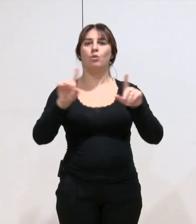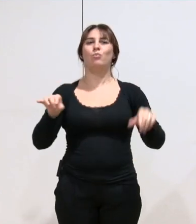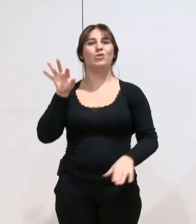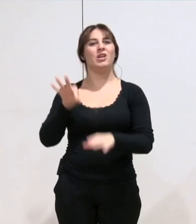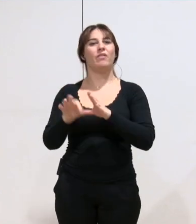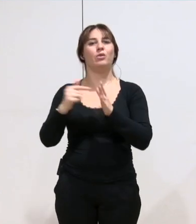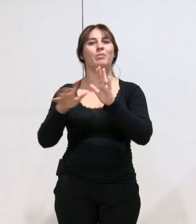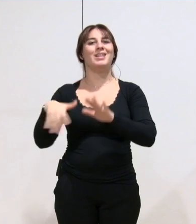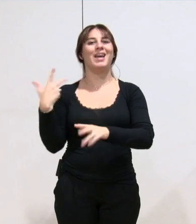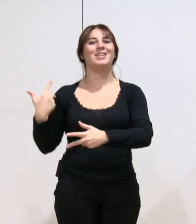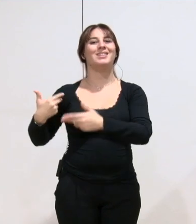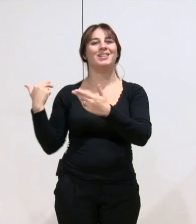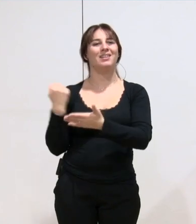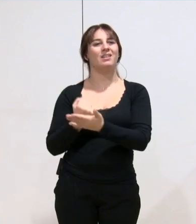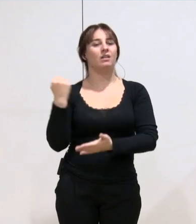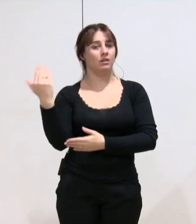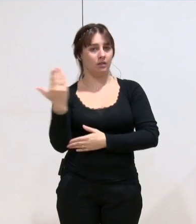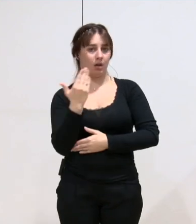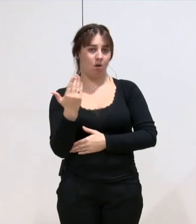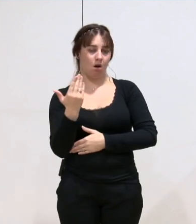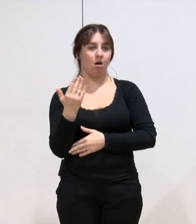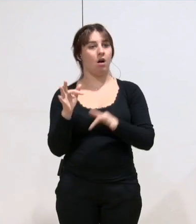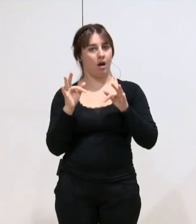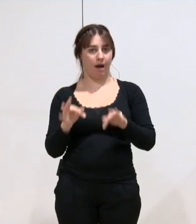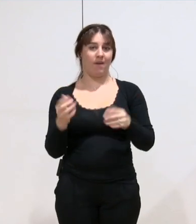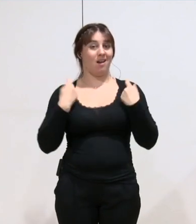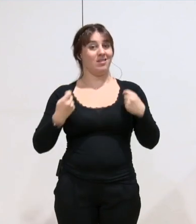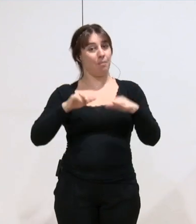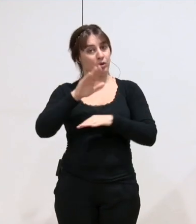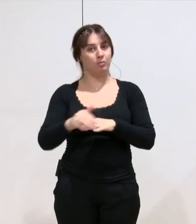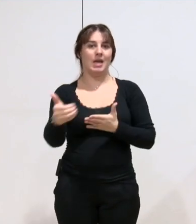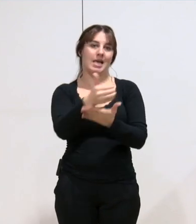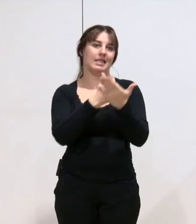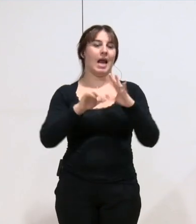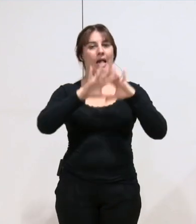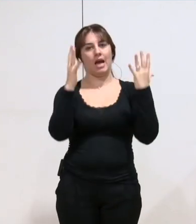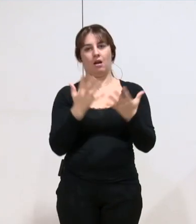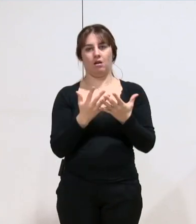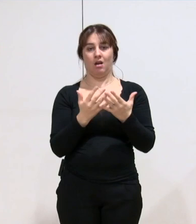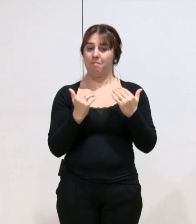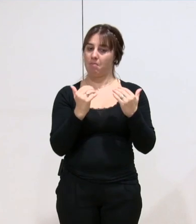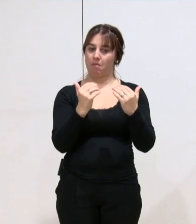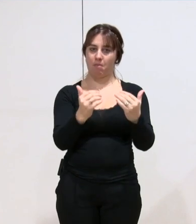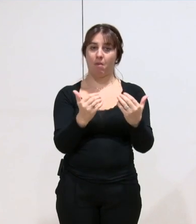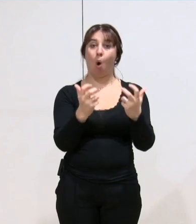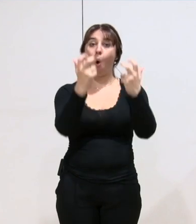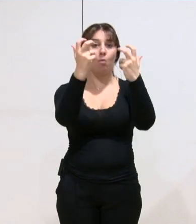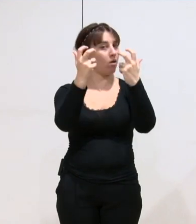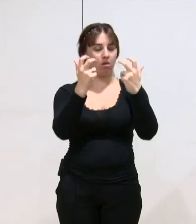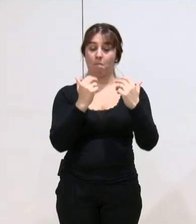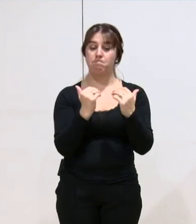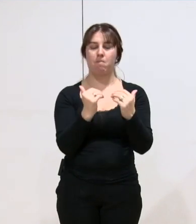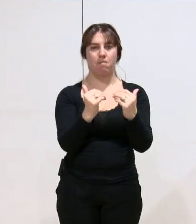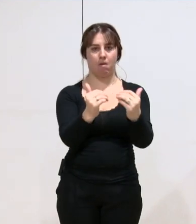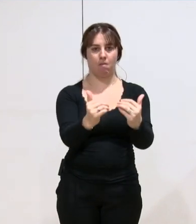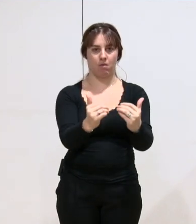budget 2015, c'est de maintenir la masse salariale à périmètre constant et non pas de l'augmenter. Donc, de fait, effectivement, la